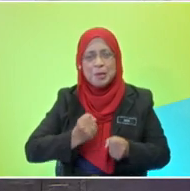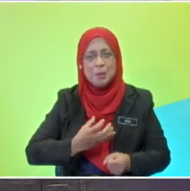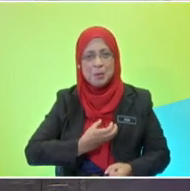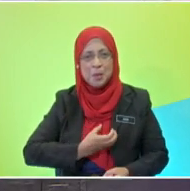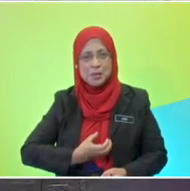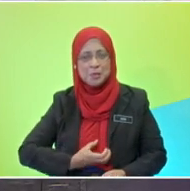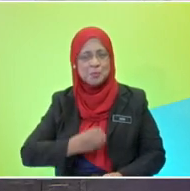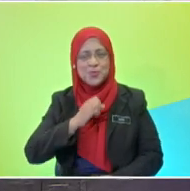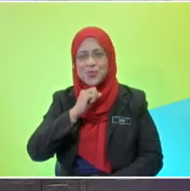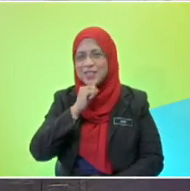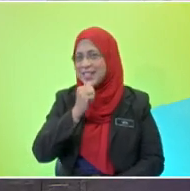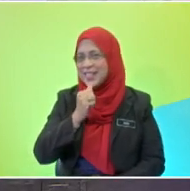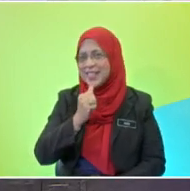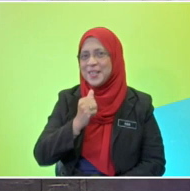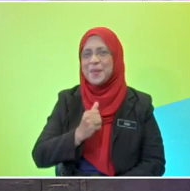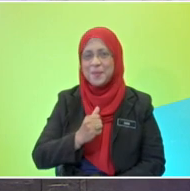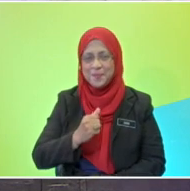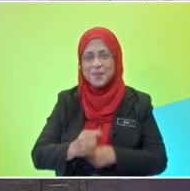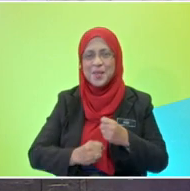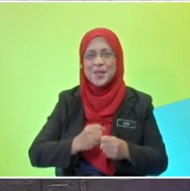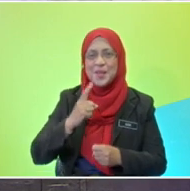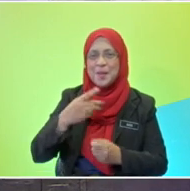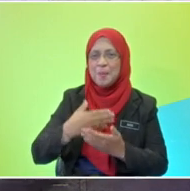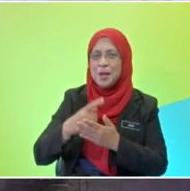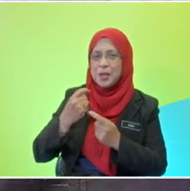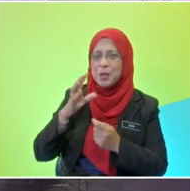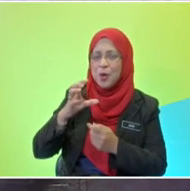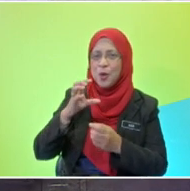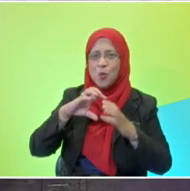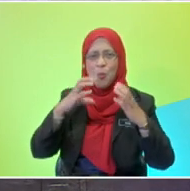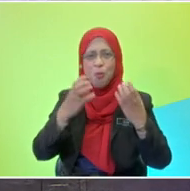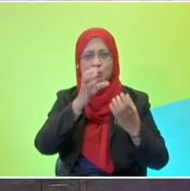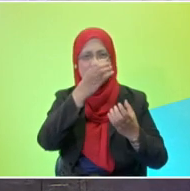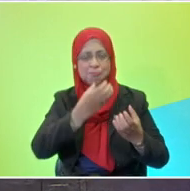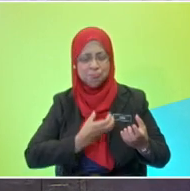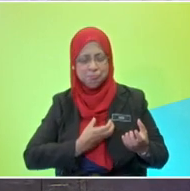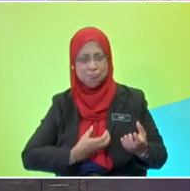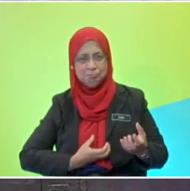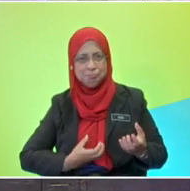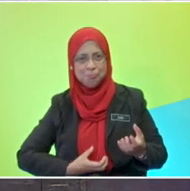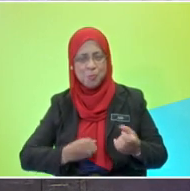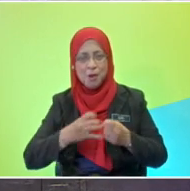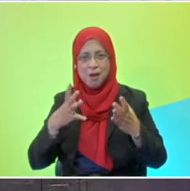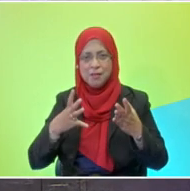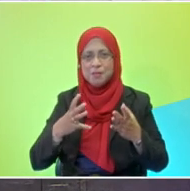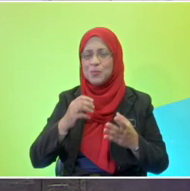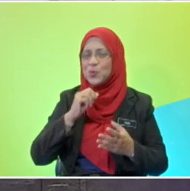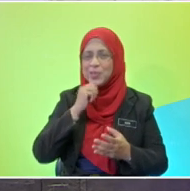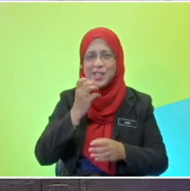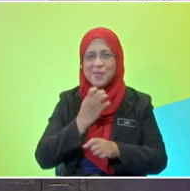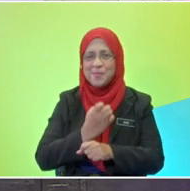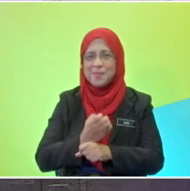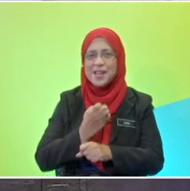Soalnya ini menang nih dari pada tahun 1 sampai catatan 6 kumpulkan zakat emas di bawahnya Ustaz saya susah itu